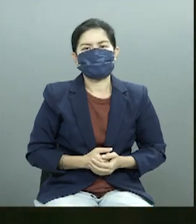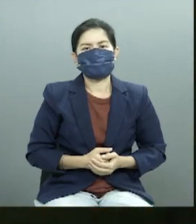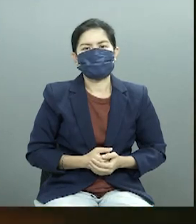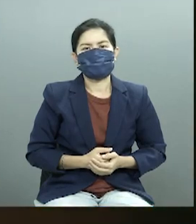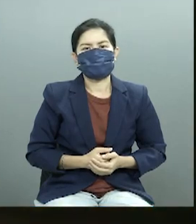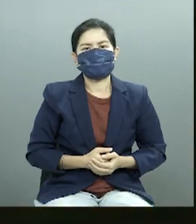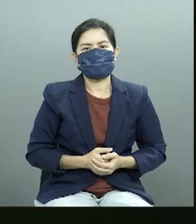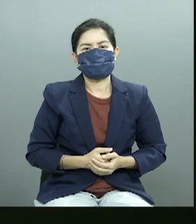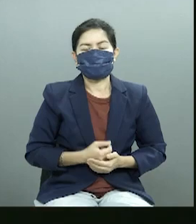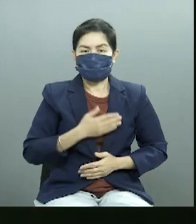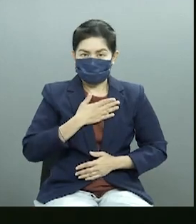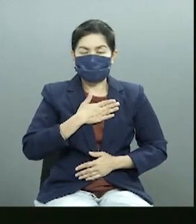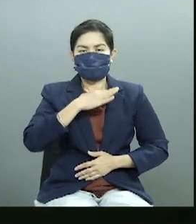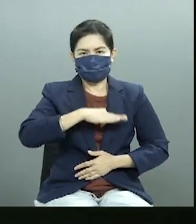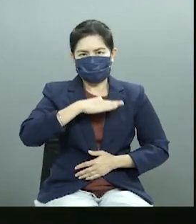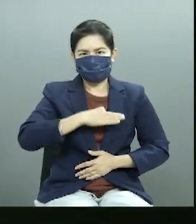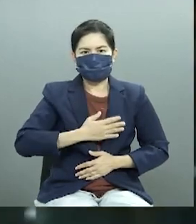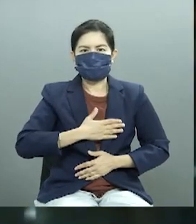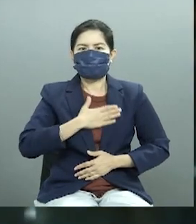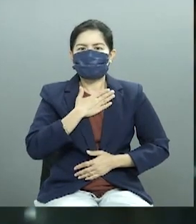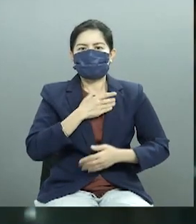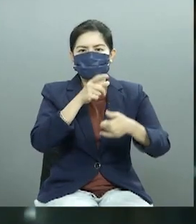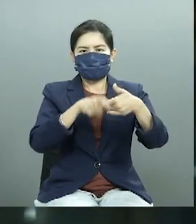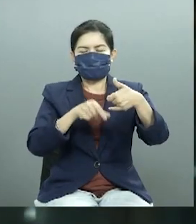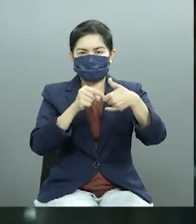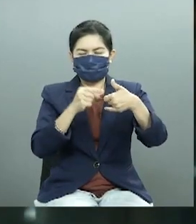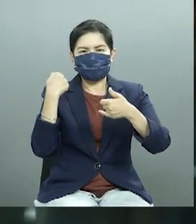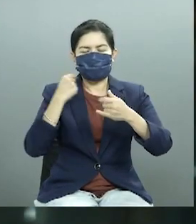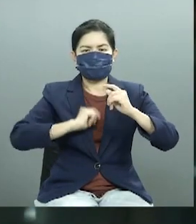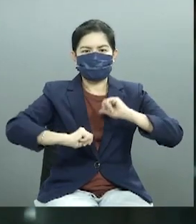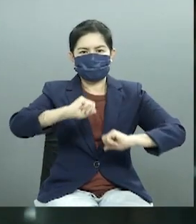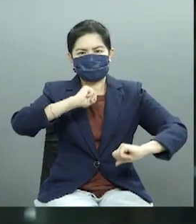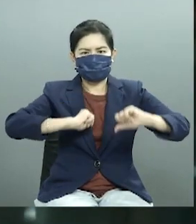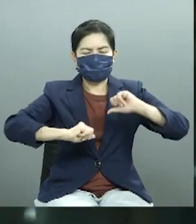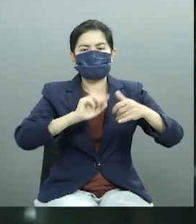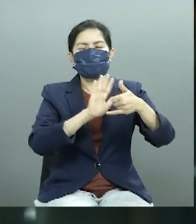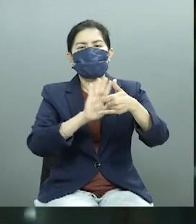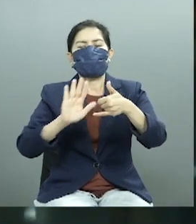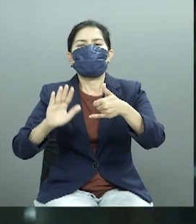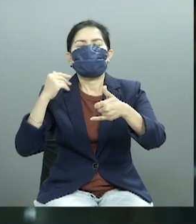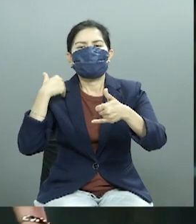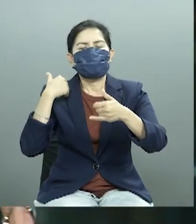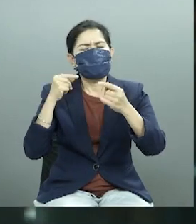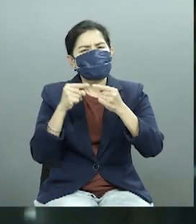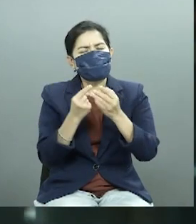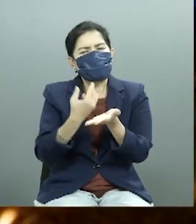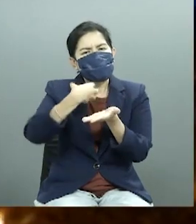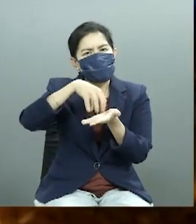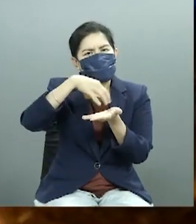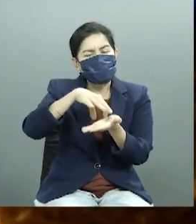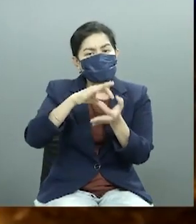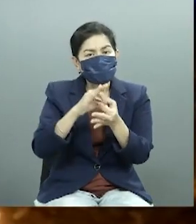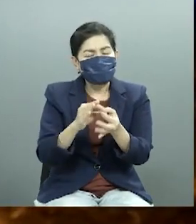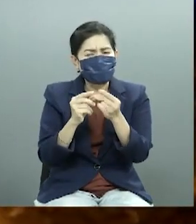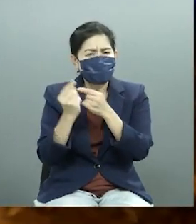ก็รู้สึกประทับใจอะค่ะในทุกตัวละครแล้วก็ประทับใจในบทละครนะคะที่มีการนำเสนอมุมมองทางประวัติศาสตร์